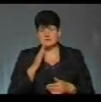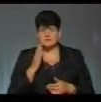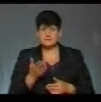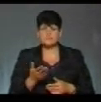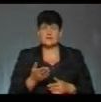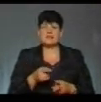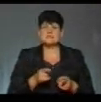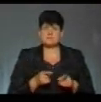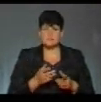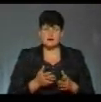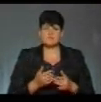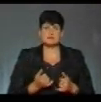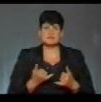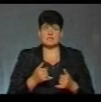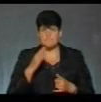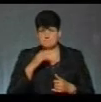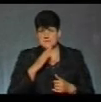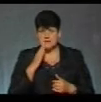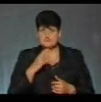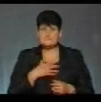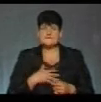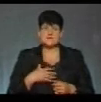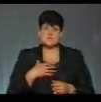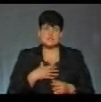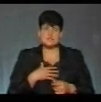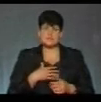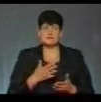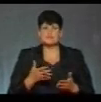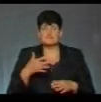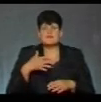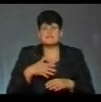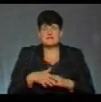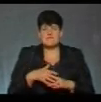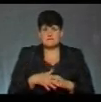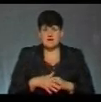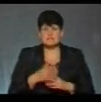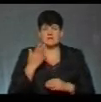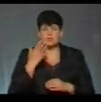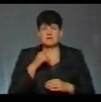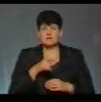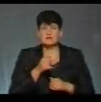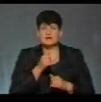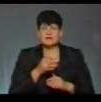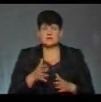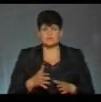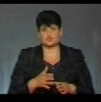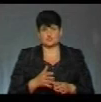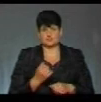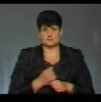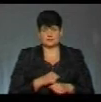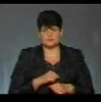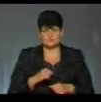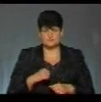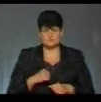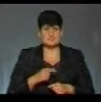Насправді, для батьків важливо визнавати, коли вони не можуть впоратися. Це не означає, що